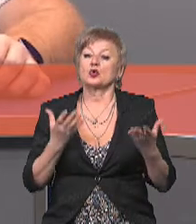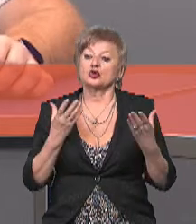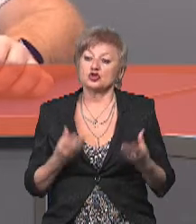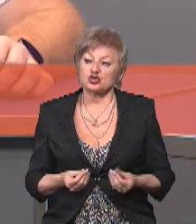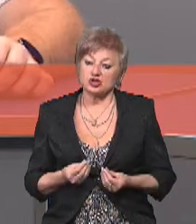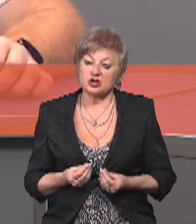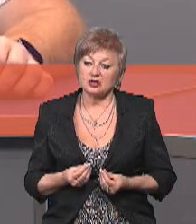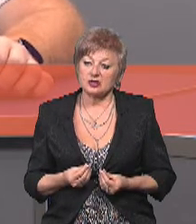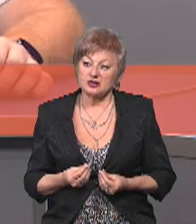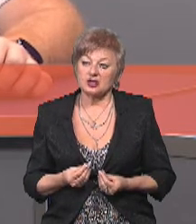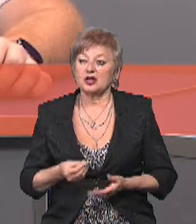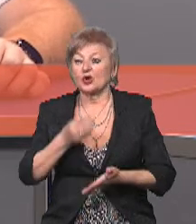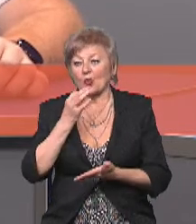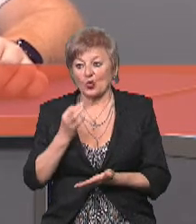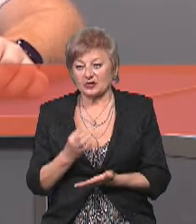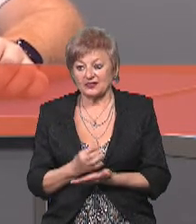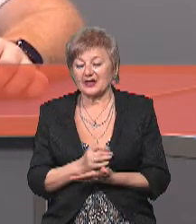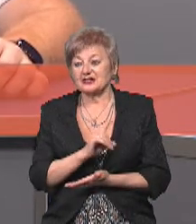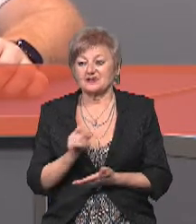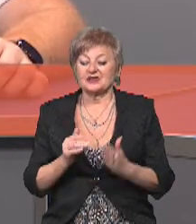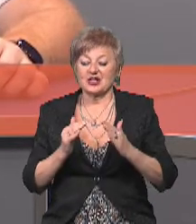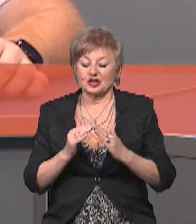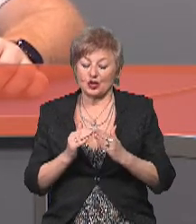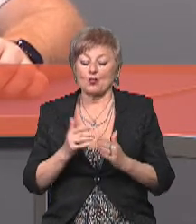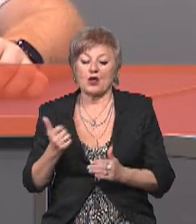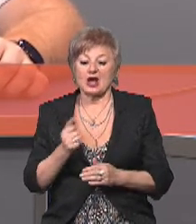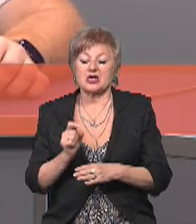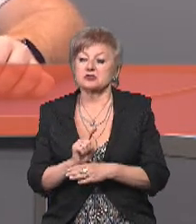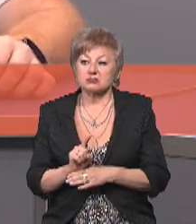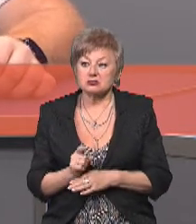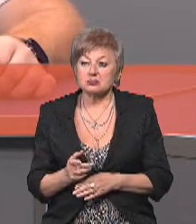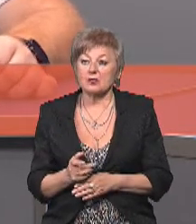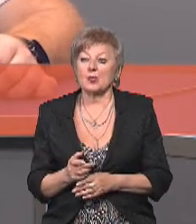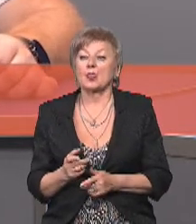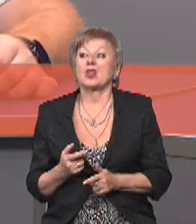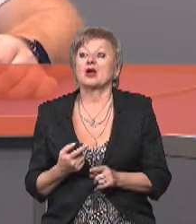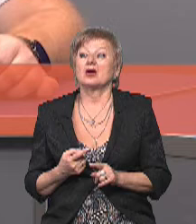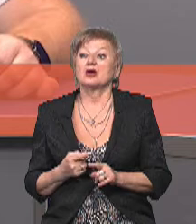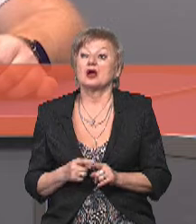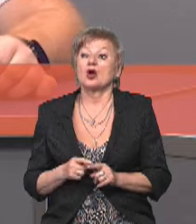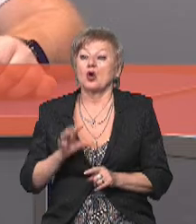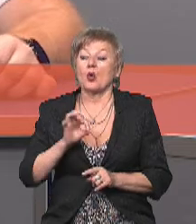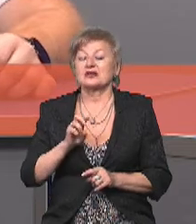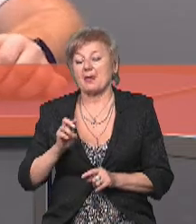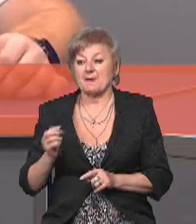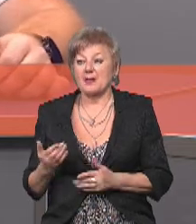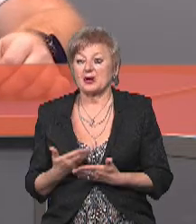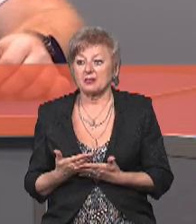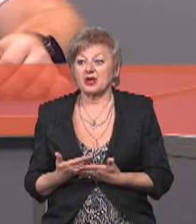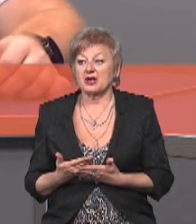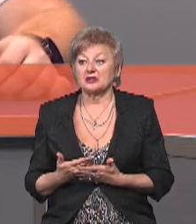да, вы сказали, ответственность за внутридомовой газовой сети несет управитель, либо в домах, где создано ОСББ, ОСББ.